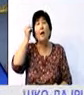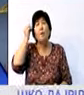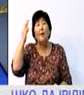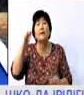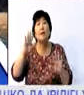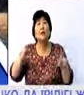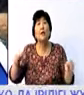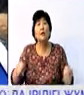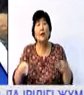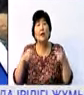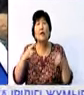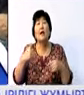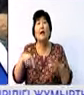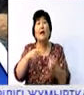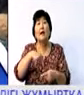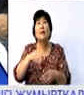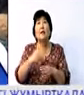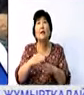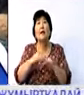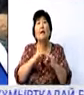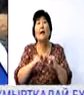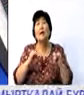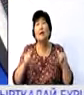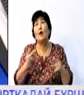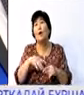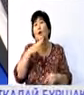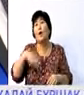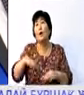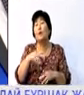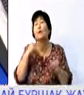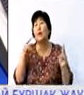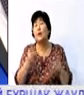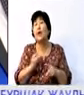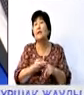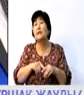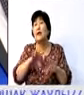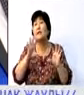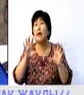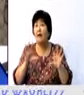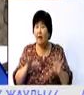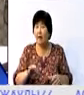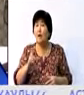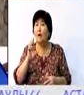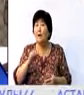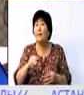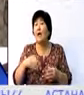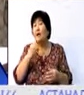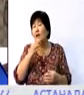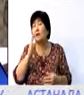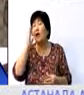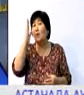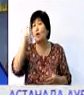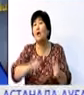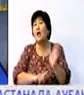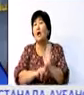ошақтары бой көтеріп, кәсіпкерлік саласы өрістеуде. Оған көпшілік куә. Сайып келгенде конституция баптары баянды болашаққа